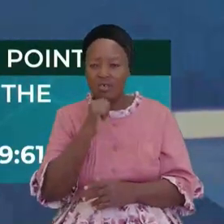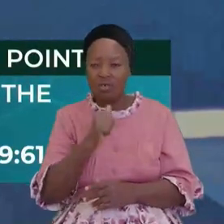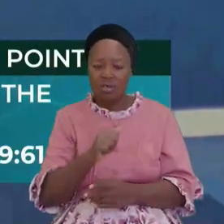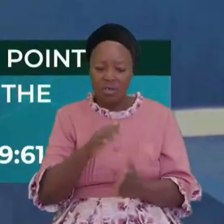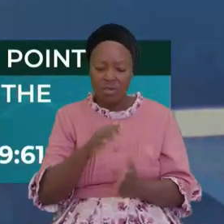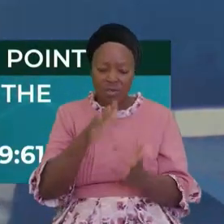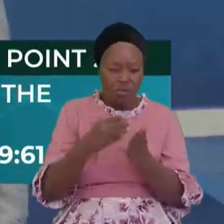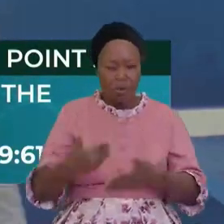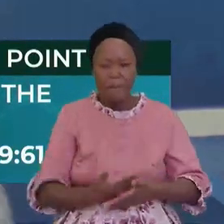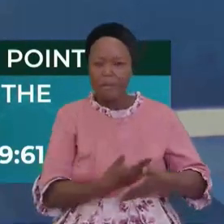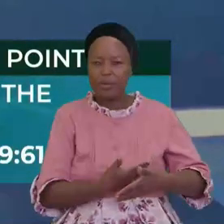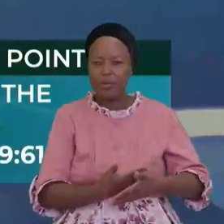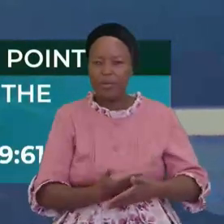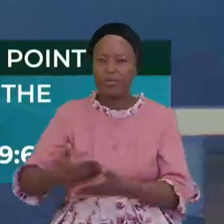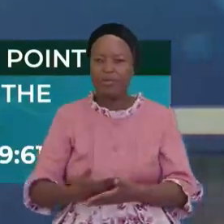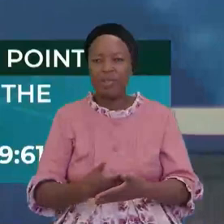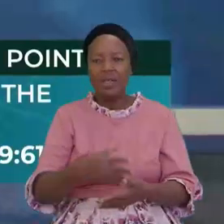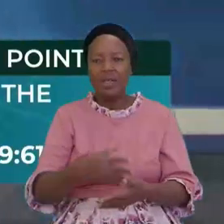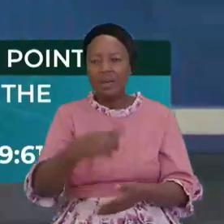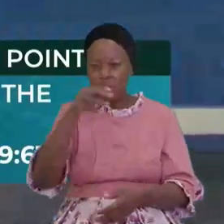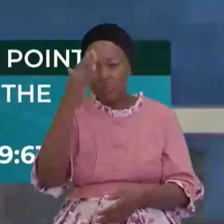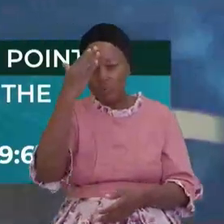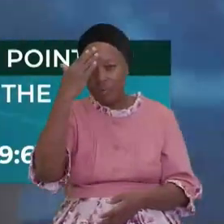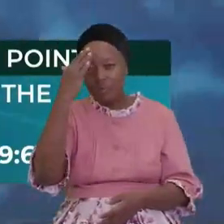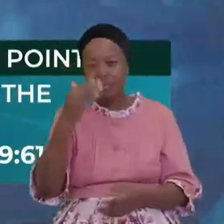professionnel, pas un petit bébé.